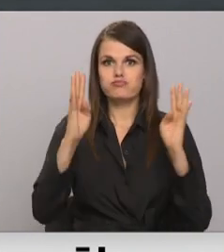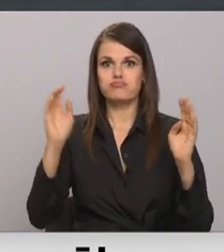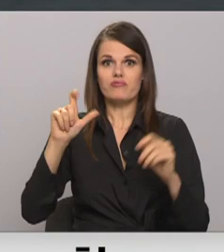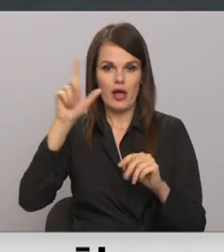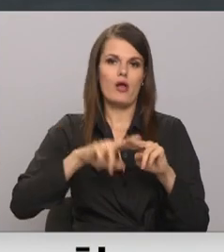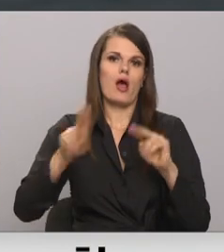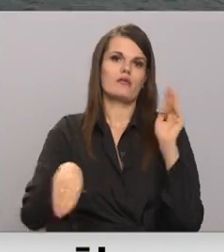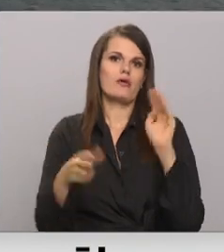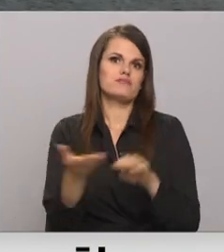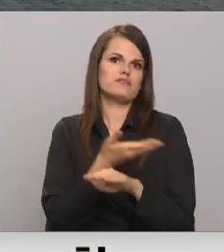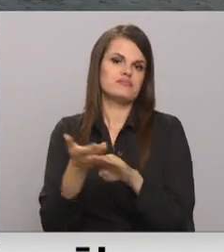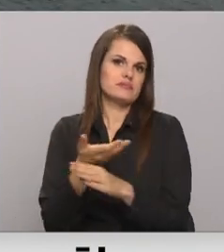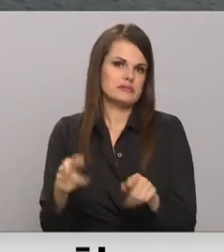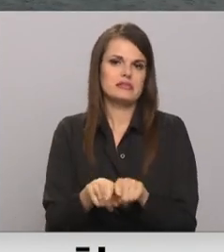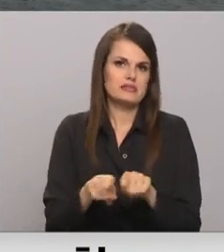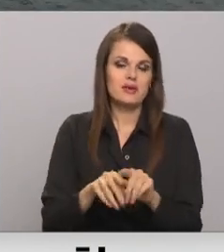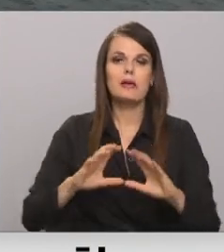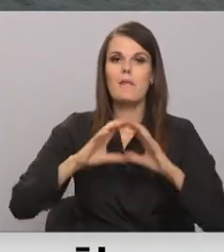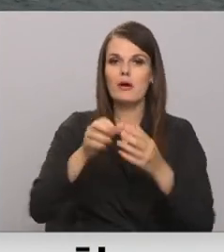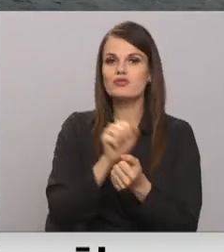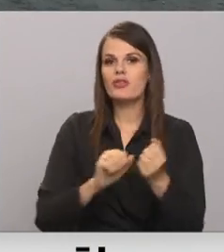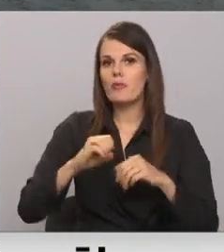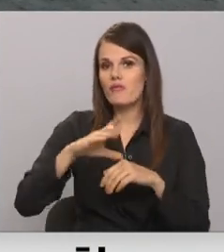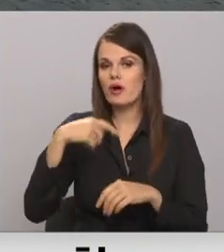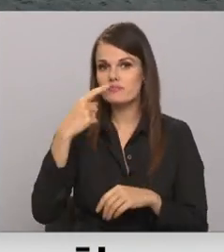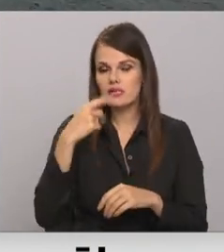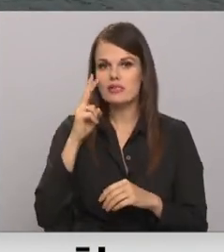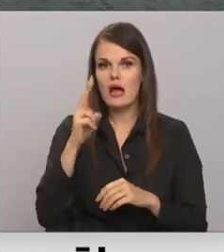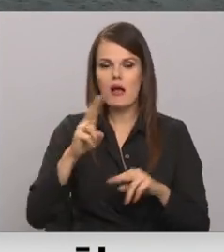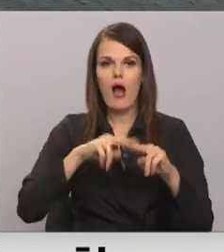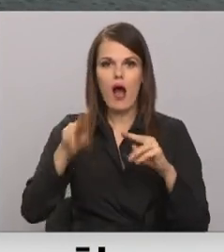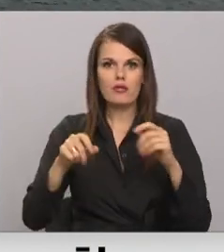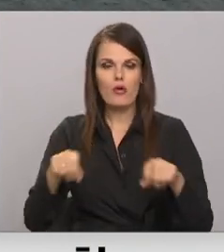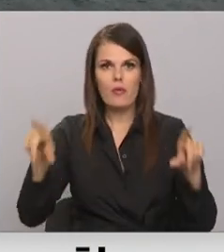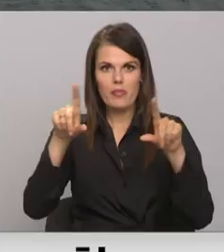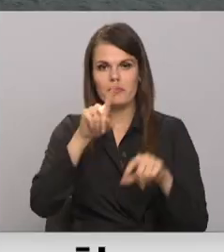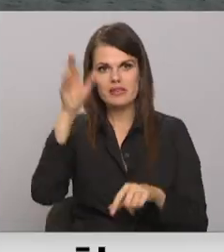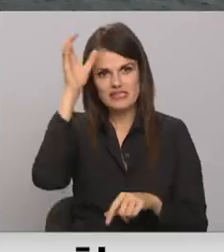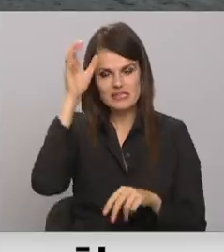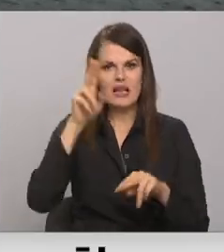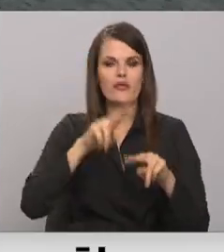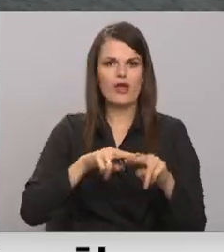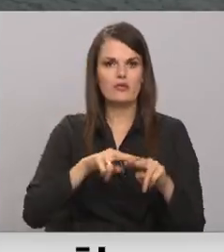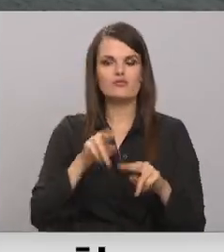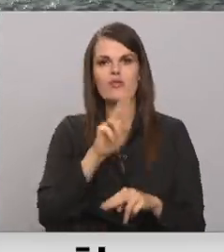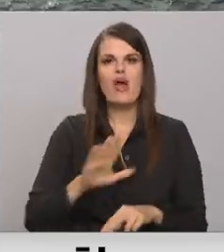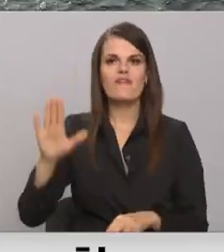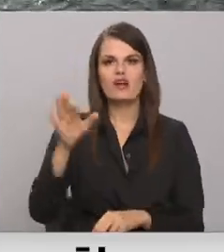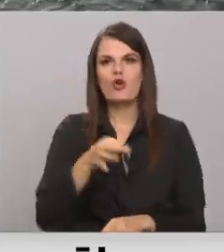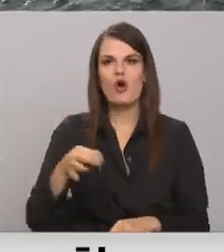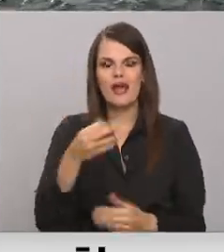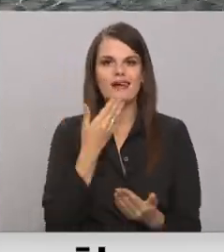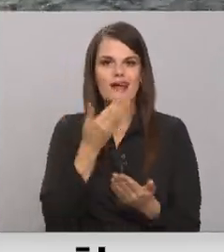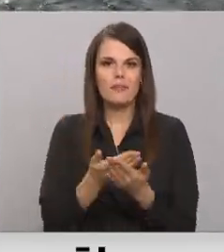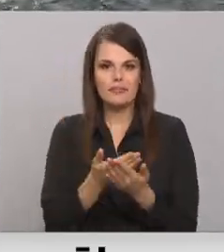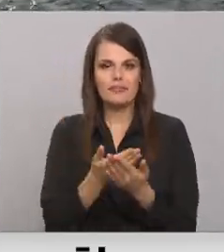var vairāk arī pārstrādāt. Pasaules dabas fonds atzīst, ka kvotu palielinājums ir zinātnieku un vides nevalstisko organizāciju